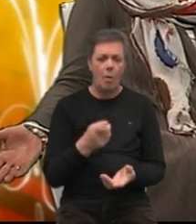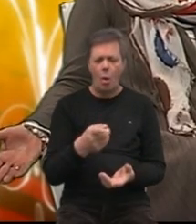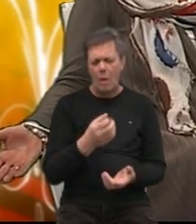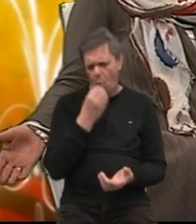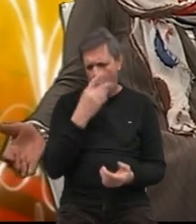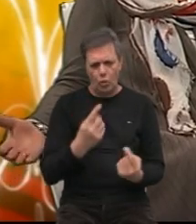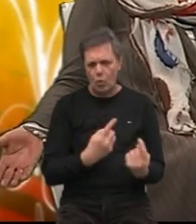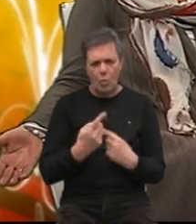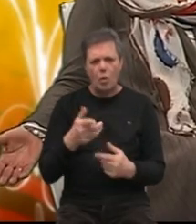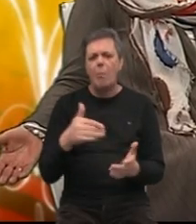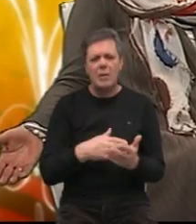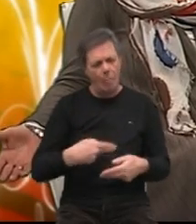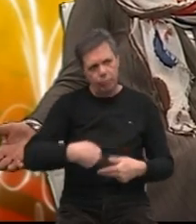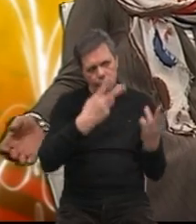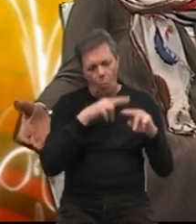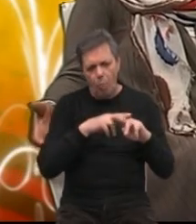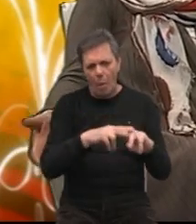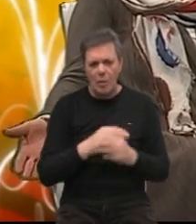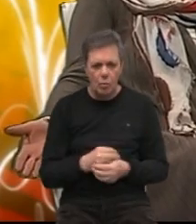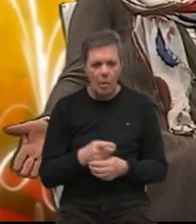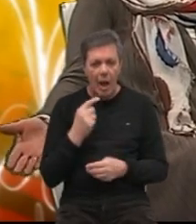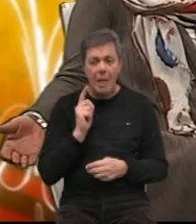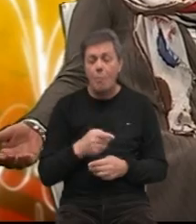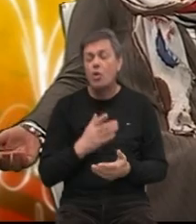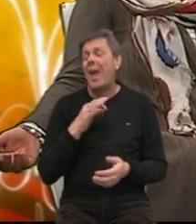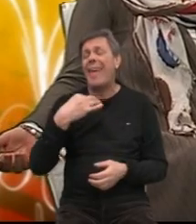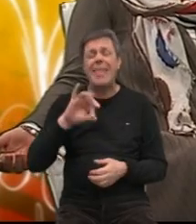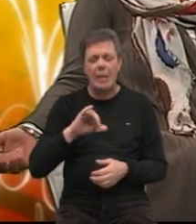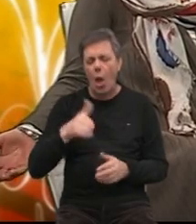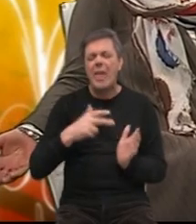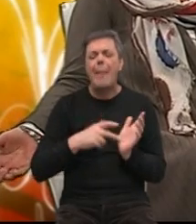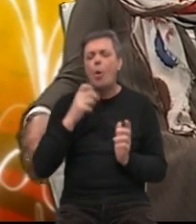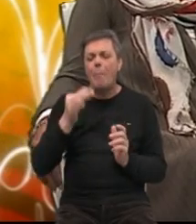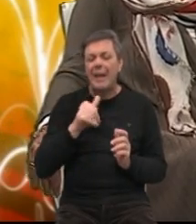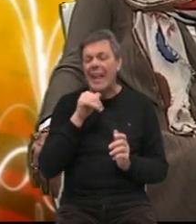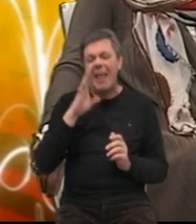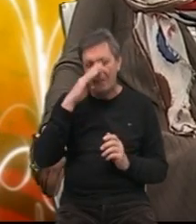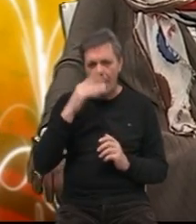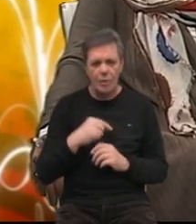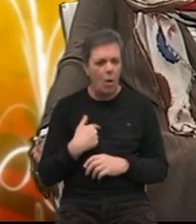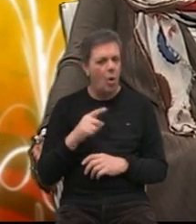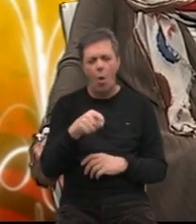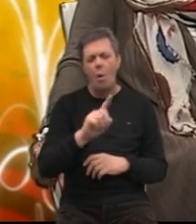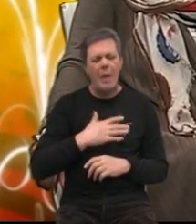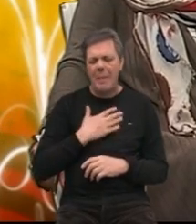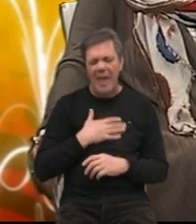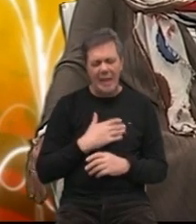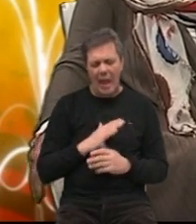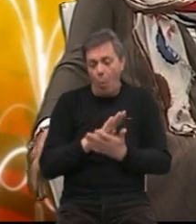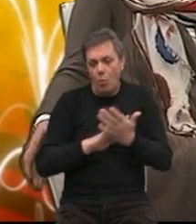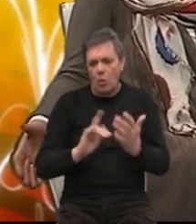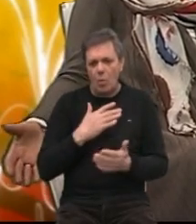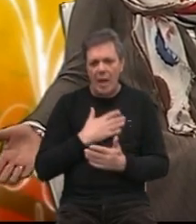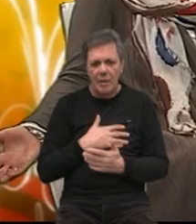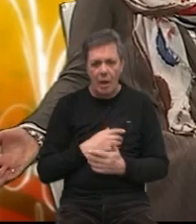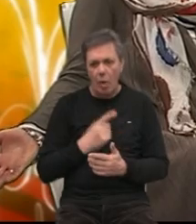tako lošem stanju da bi on trebao ići u bolnicu. Ali može ići jedino ili u Jankomir ili u Vrapče. Mm-hmm. Ona nije htjela iz početka,